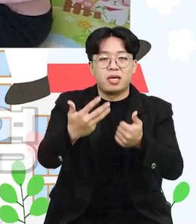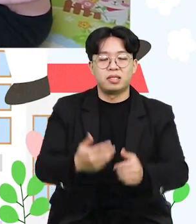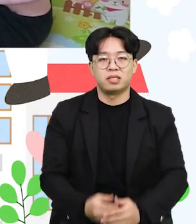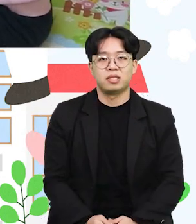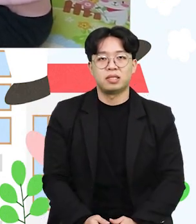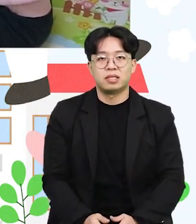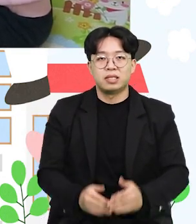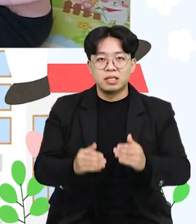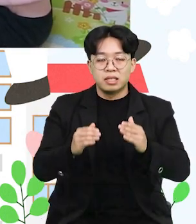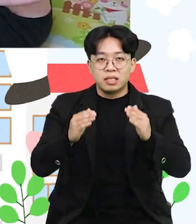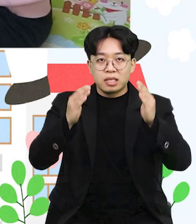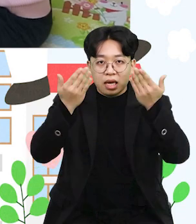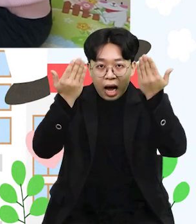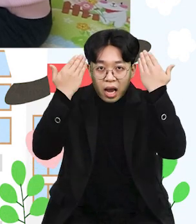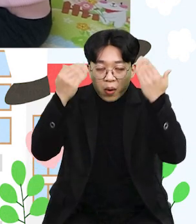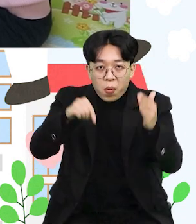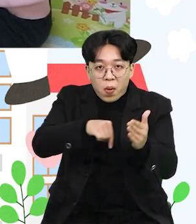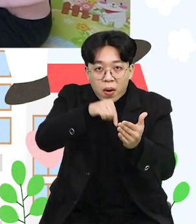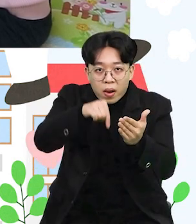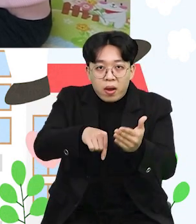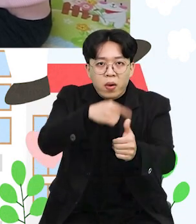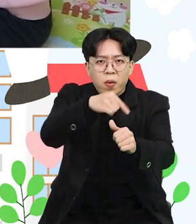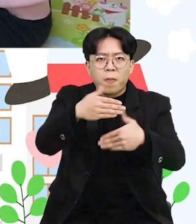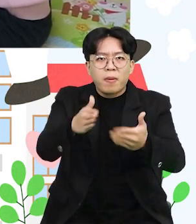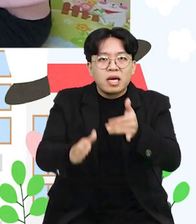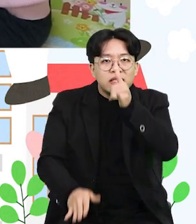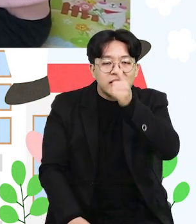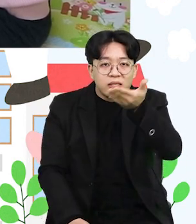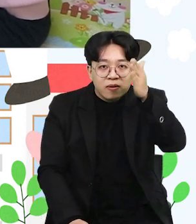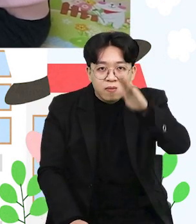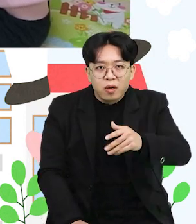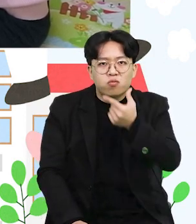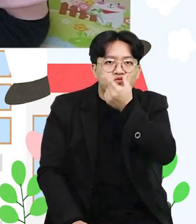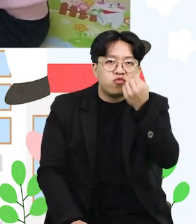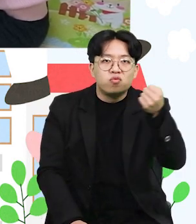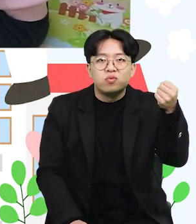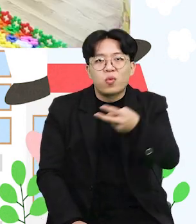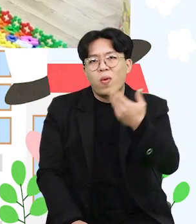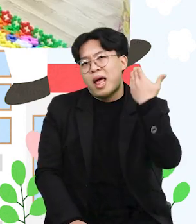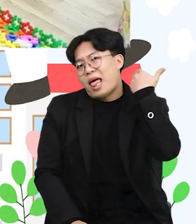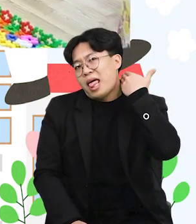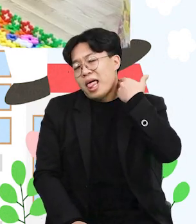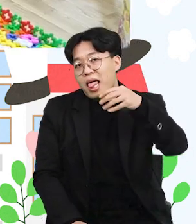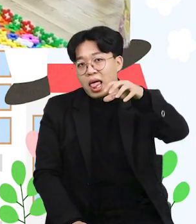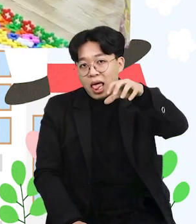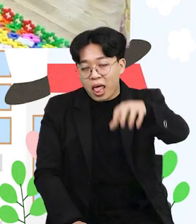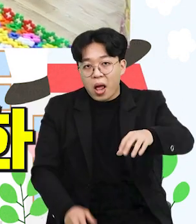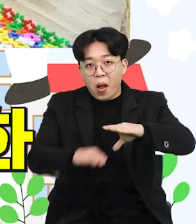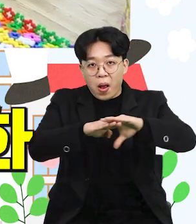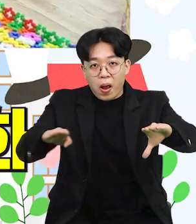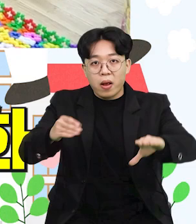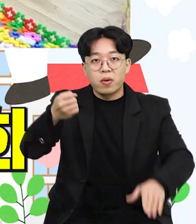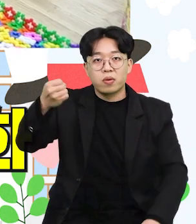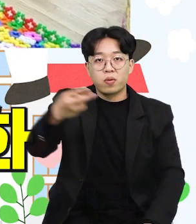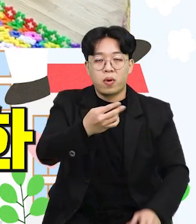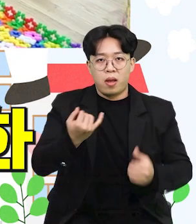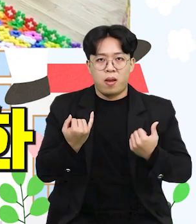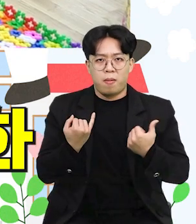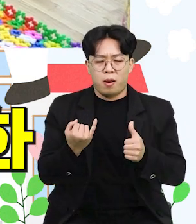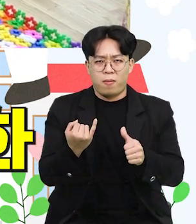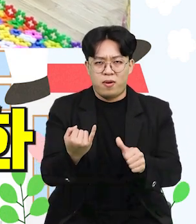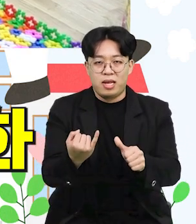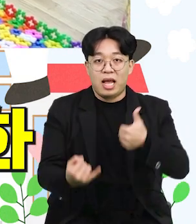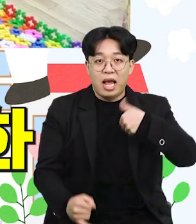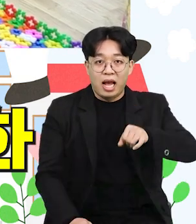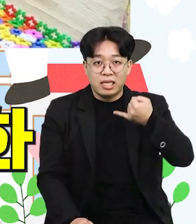왔는데요. 학교 돌봄교실만으로 해소하지 못하는 초등 돌봄의 사각지대를 최소화하고 맞벌이 가정의 양육